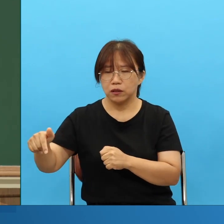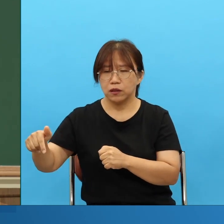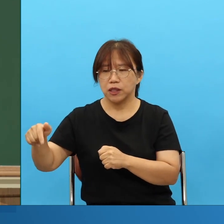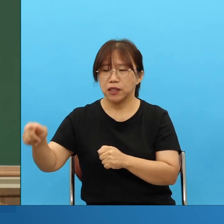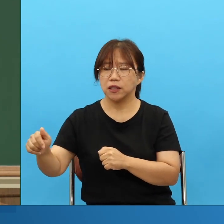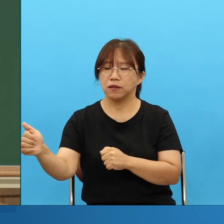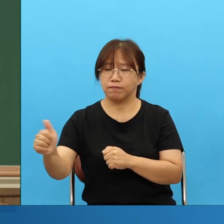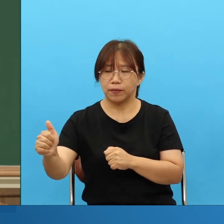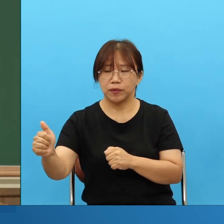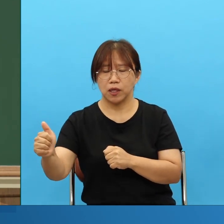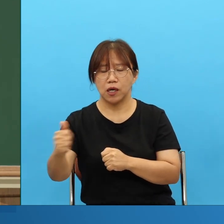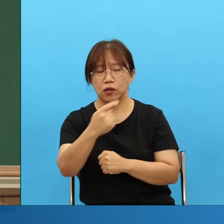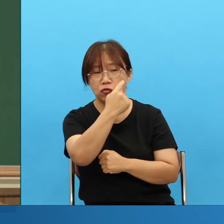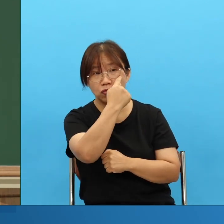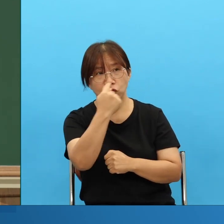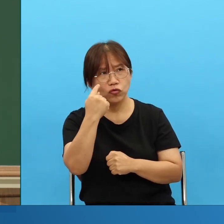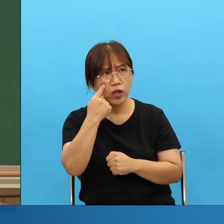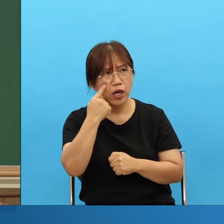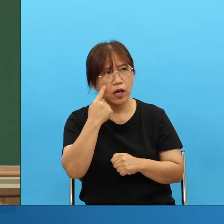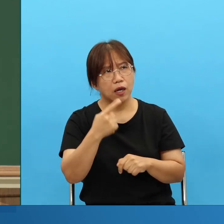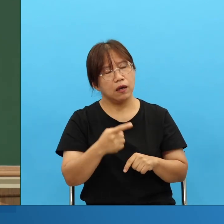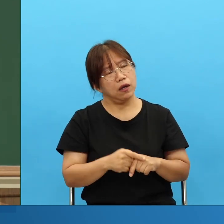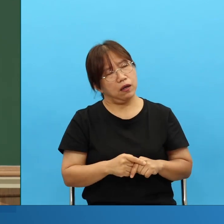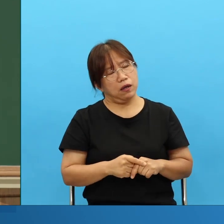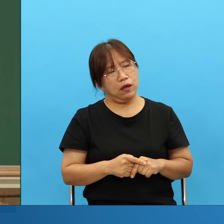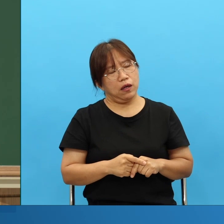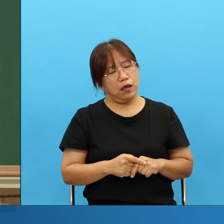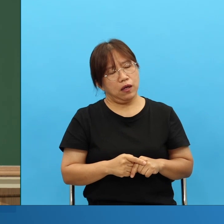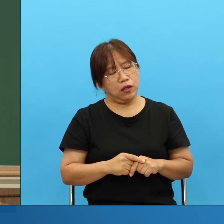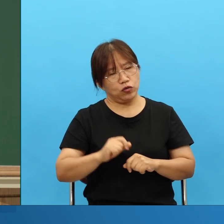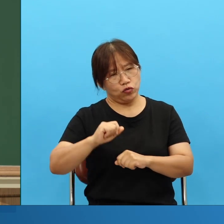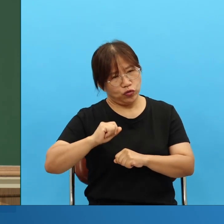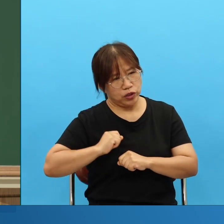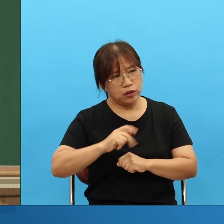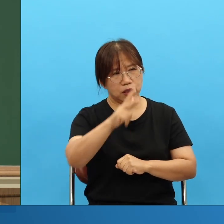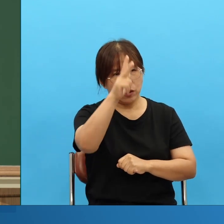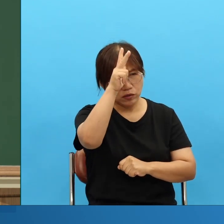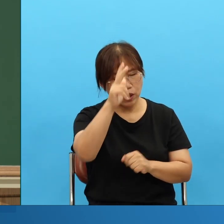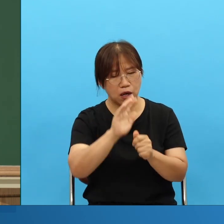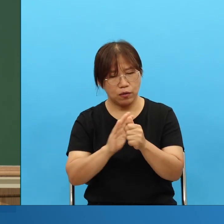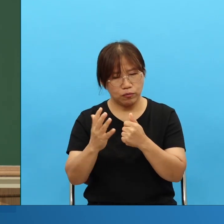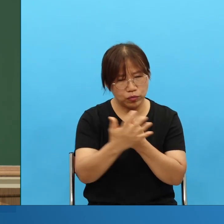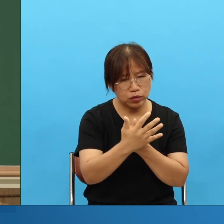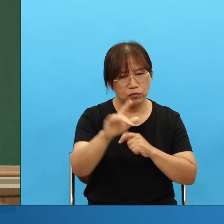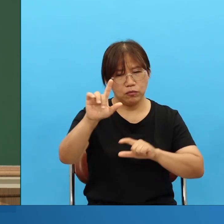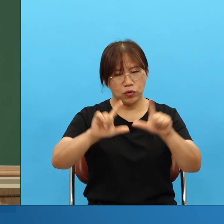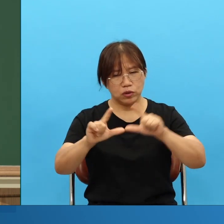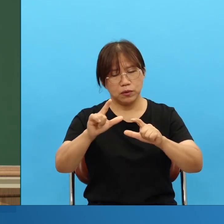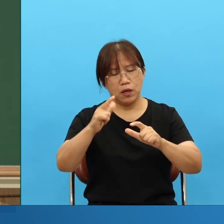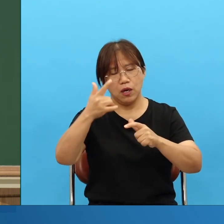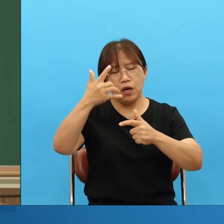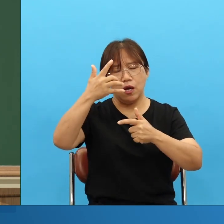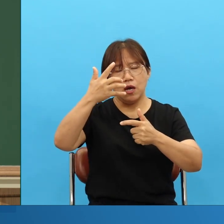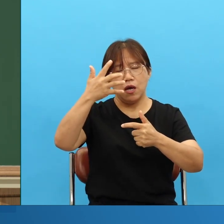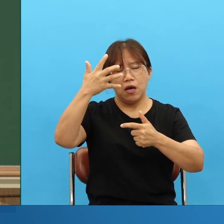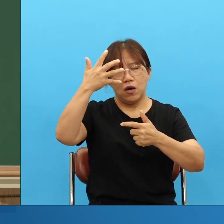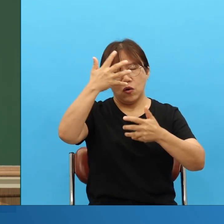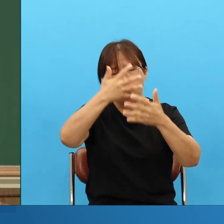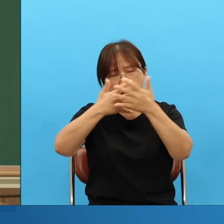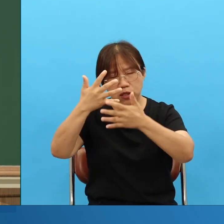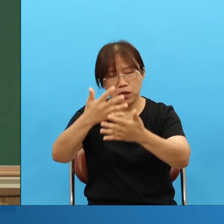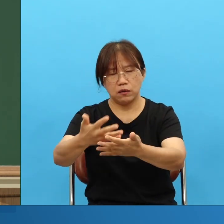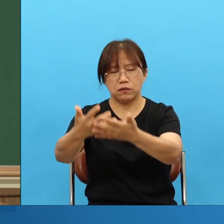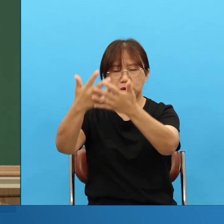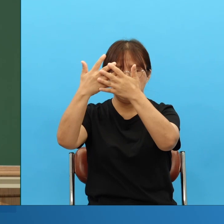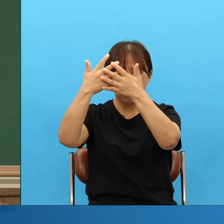그 칼 내려놓는 사건도 그렇고 저에게 이제 말씀을 듣는데 하늘